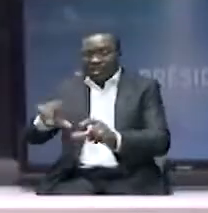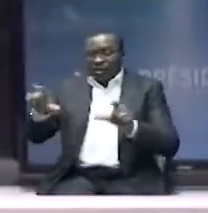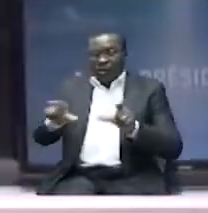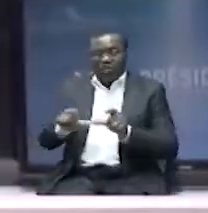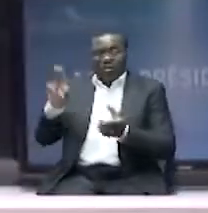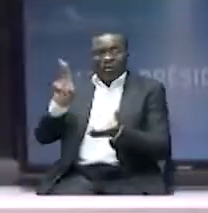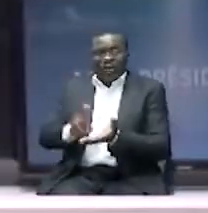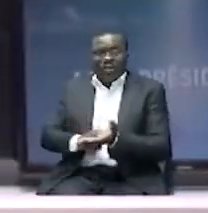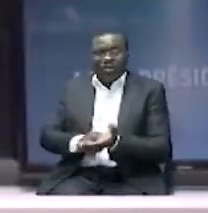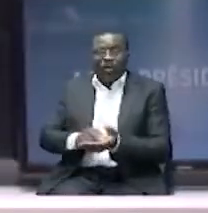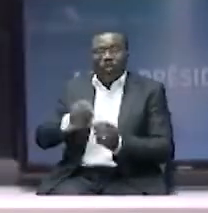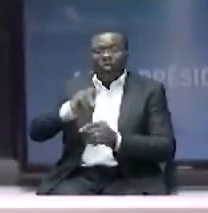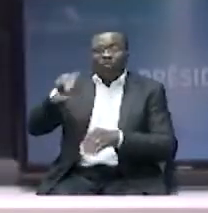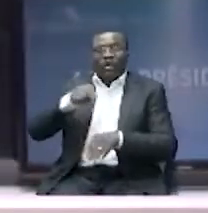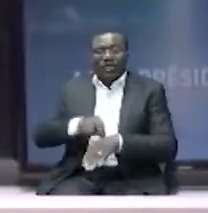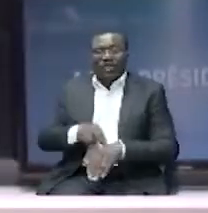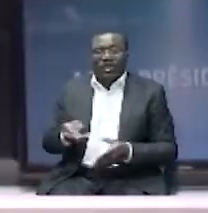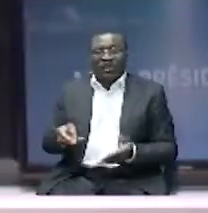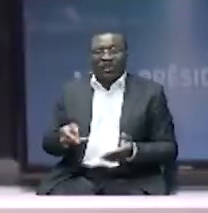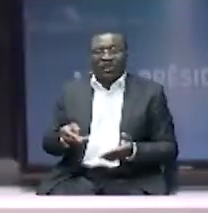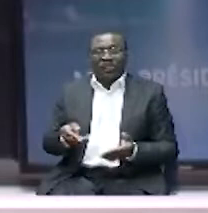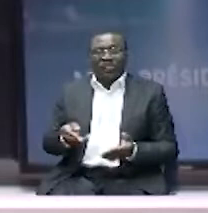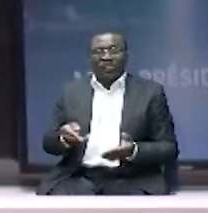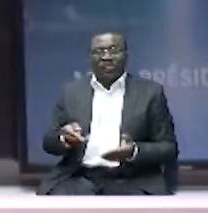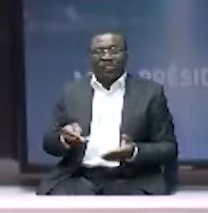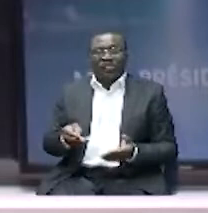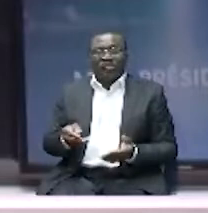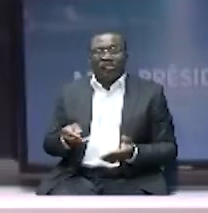mandats national.